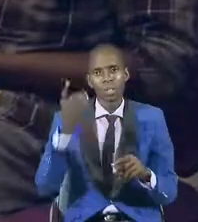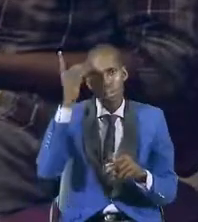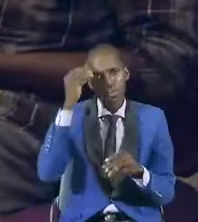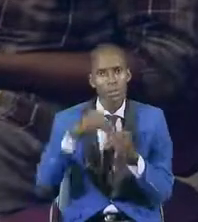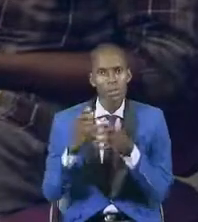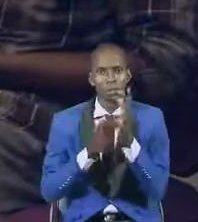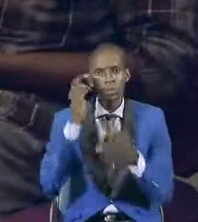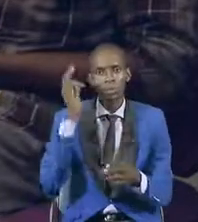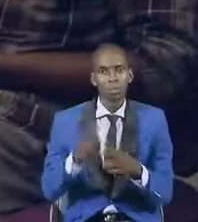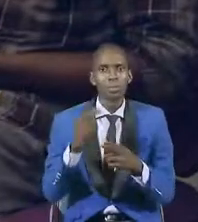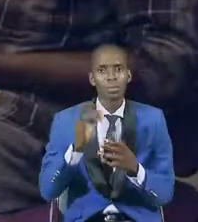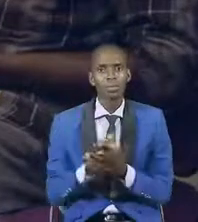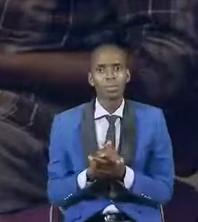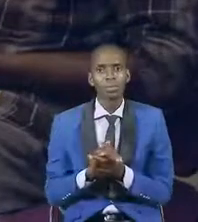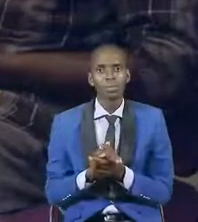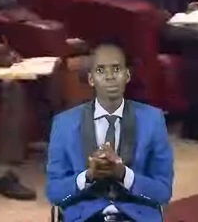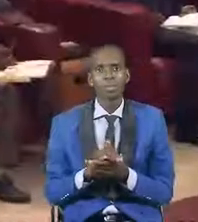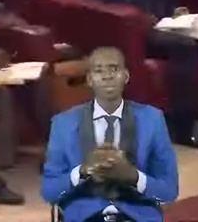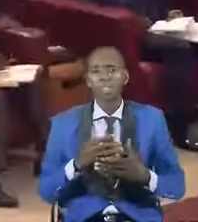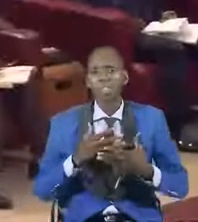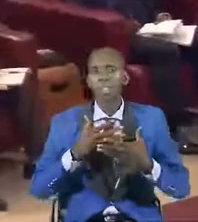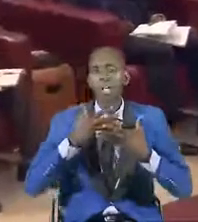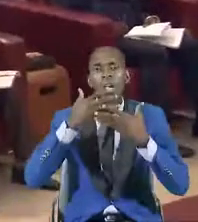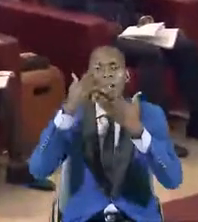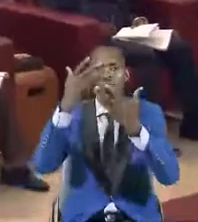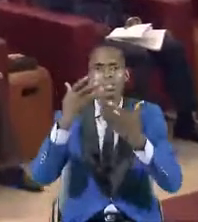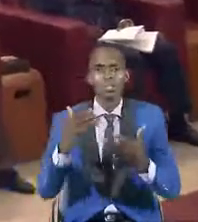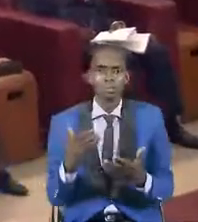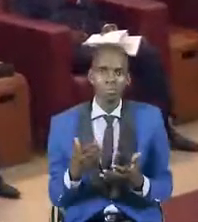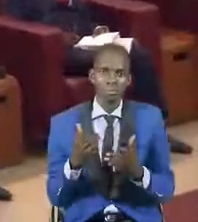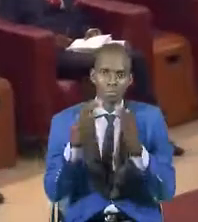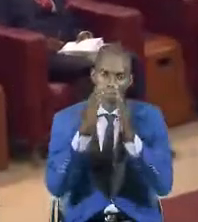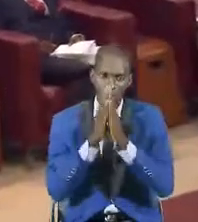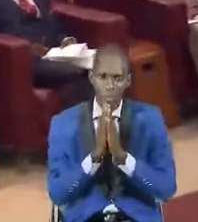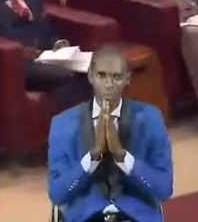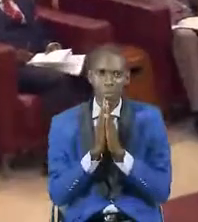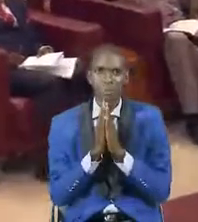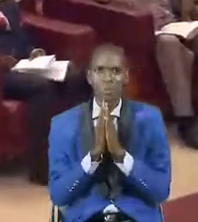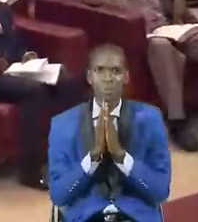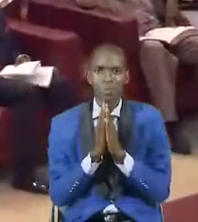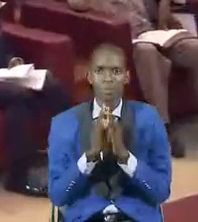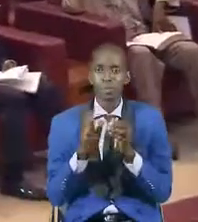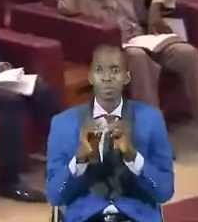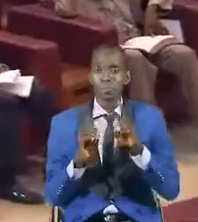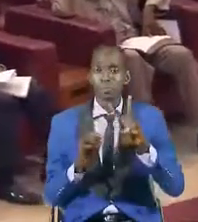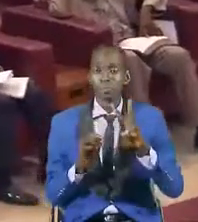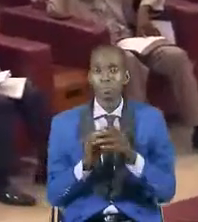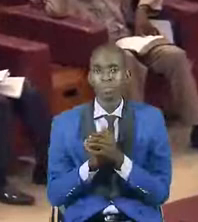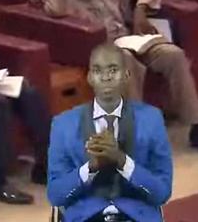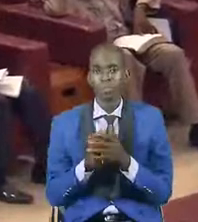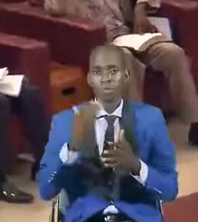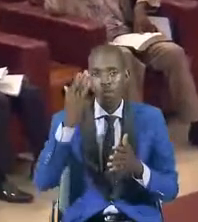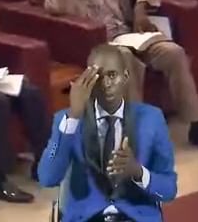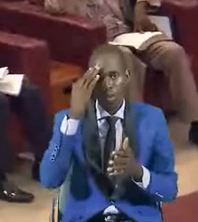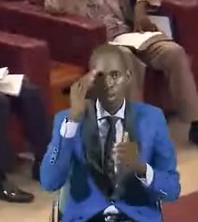la tentation de la chair et du diable au nom de Jésus-Christ. Que quelqu'un là-bas crie Amen. Numéro